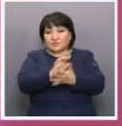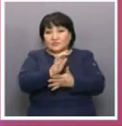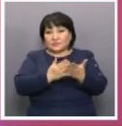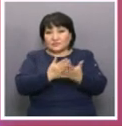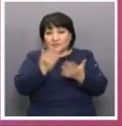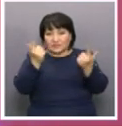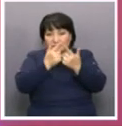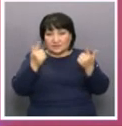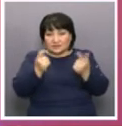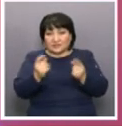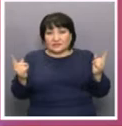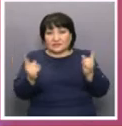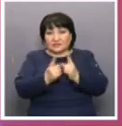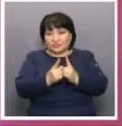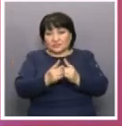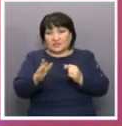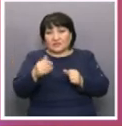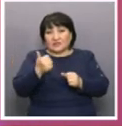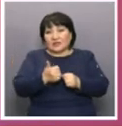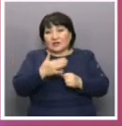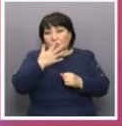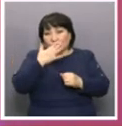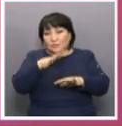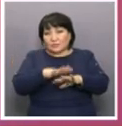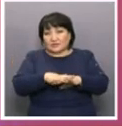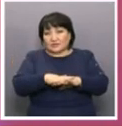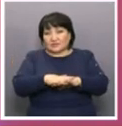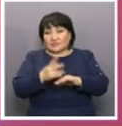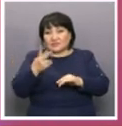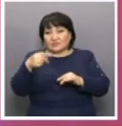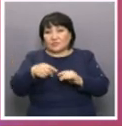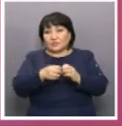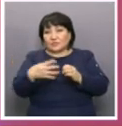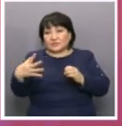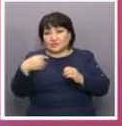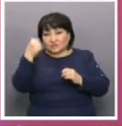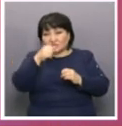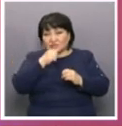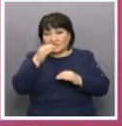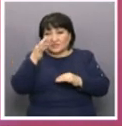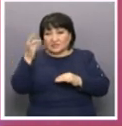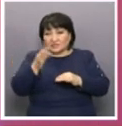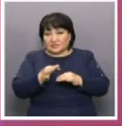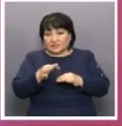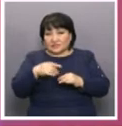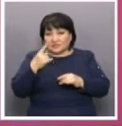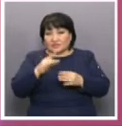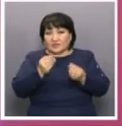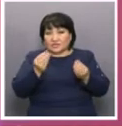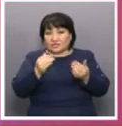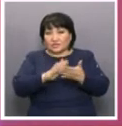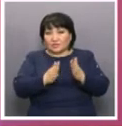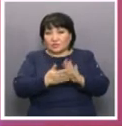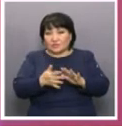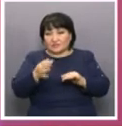мәлімдеді. Кездесуде бас банкир елбасына ұлттық банктің 2015 жылғы есебін жіпке тізіп, қаржылық ахуалды баяндап